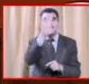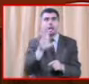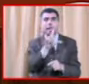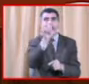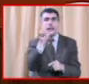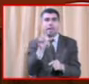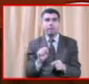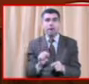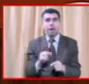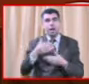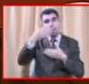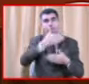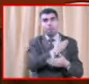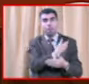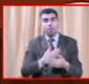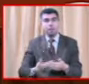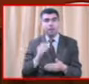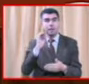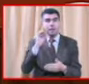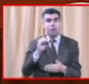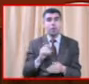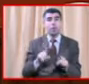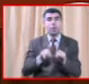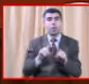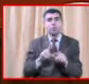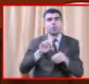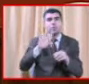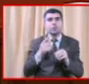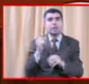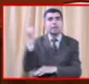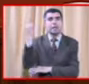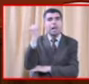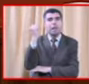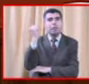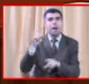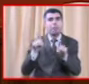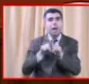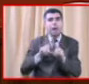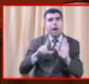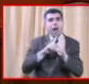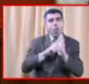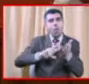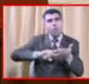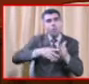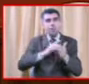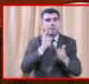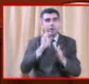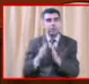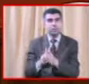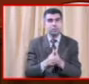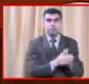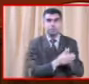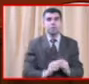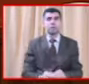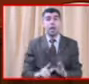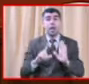2014 بين المملكة المغربية وجمهورية غينيا لتجنب الازدواج الضريبي ومنع التهرب الضريبي في ميدان الضرائب على الدخل. مشروع